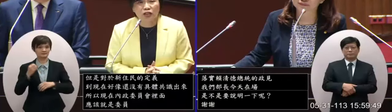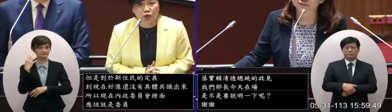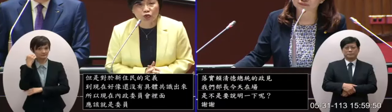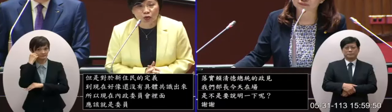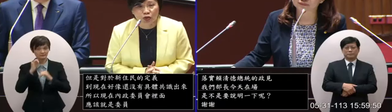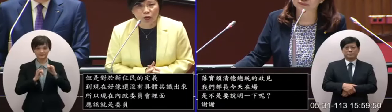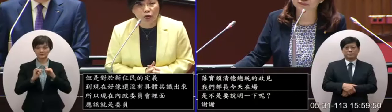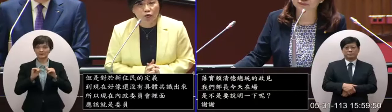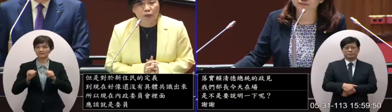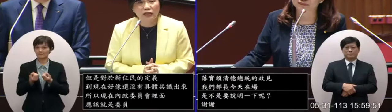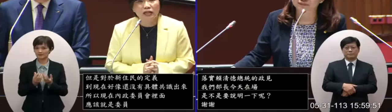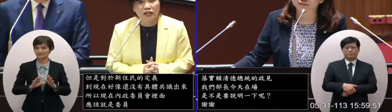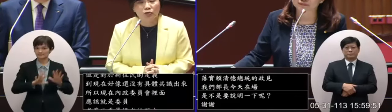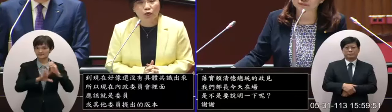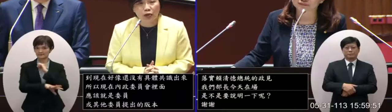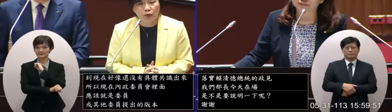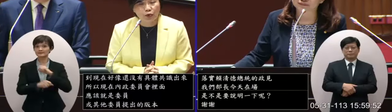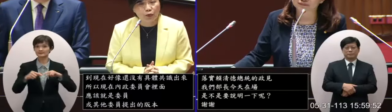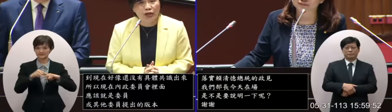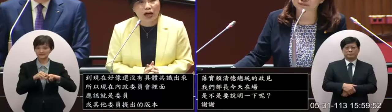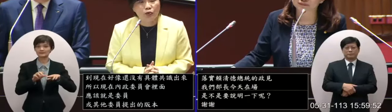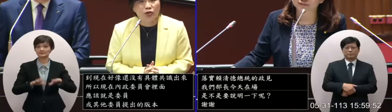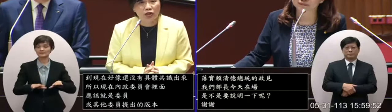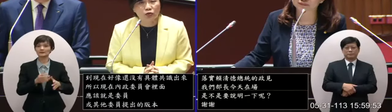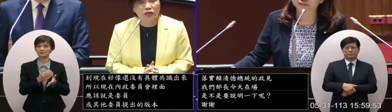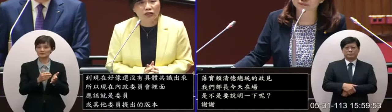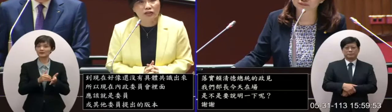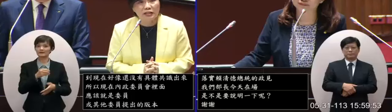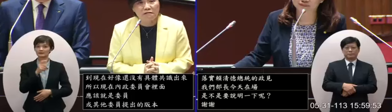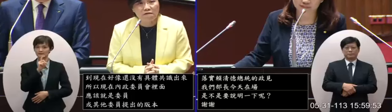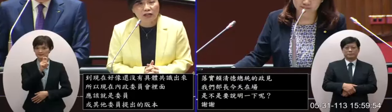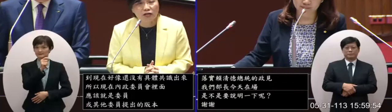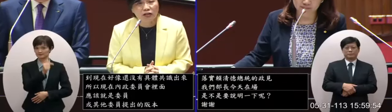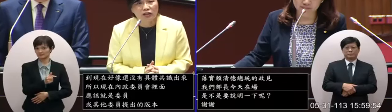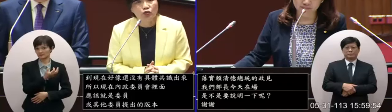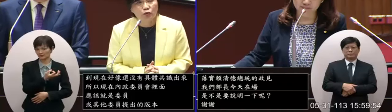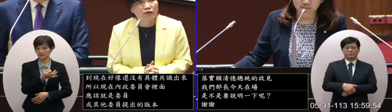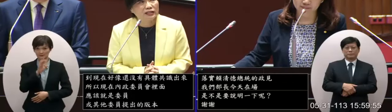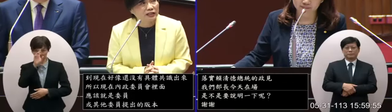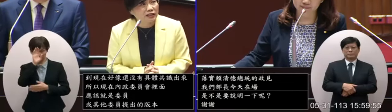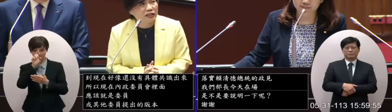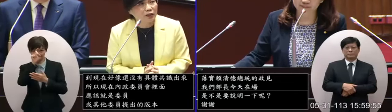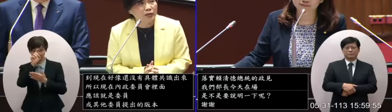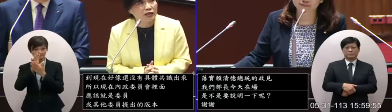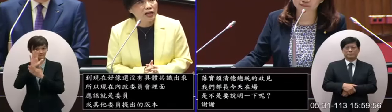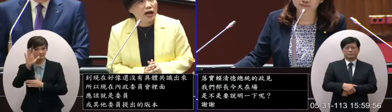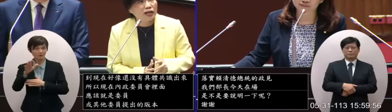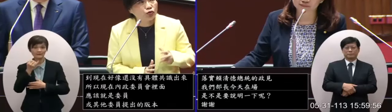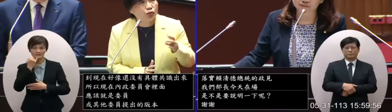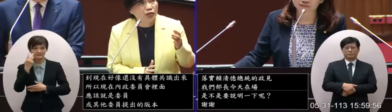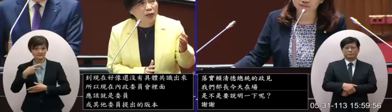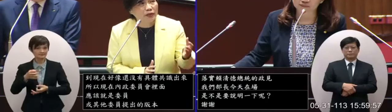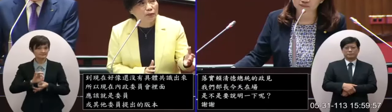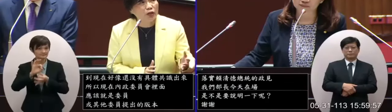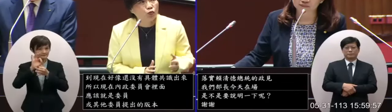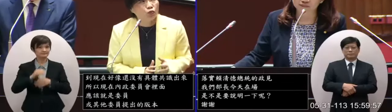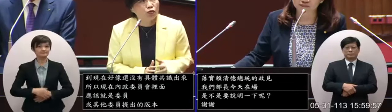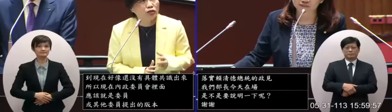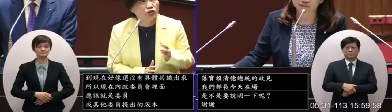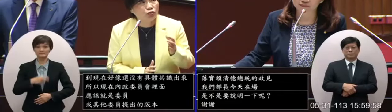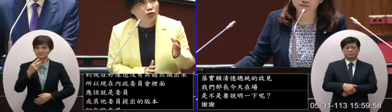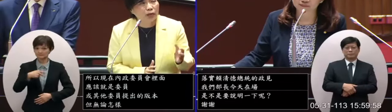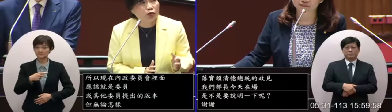是10亿元左右，我们当然希望未来会有更多的基金可以放到这个新住民发展基金里面，还有对于他们的